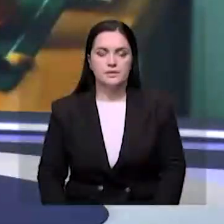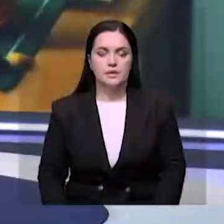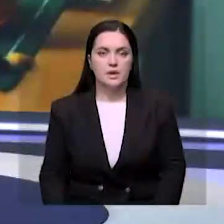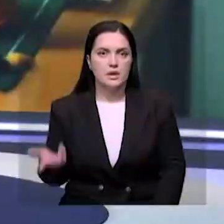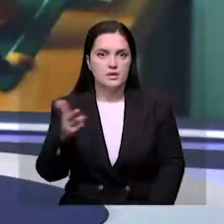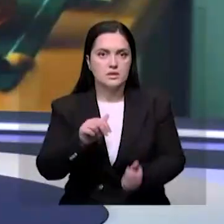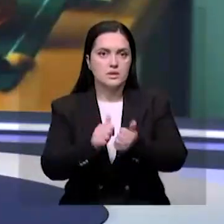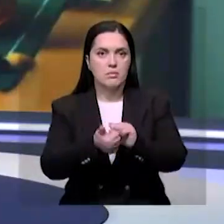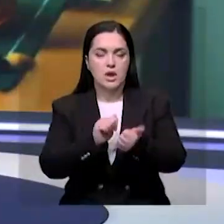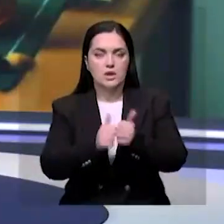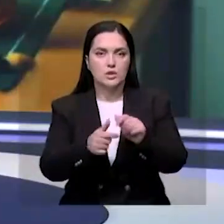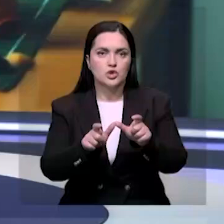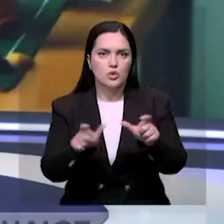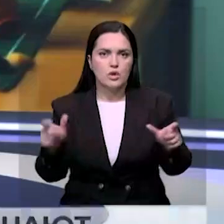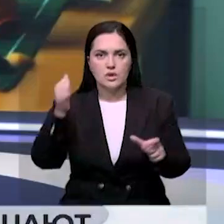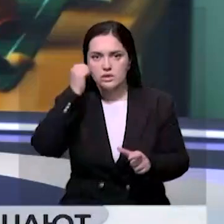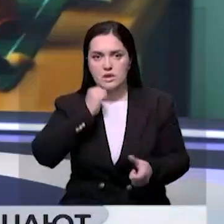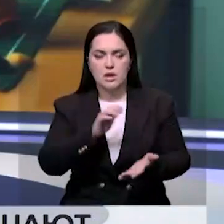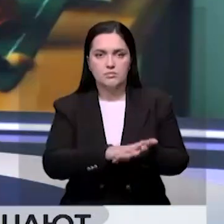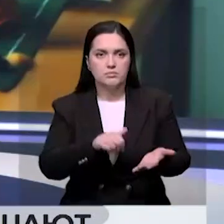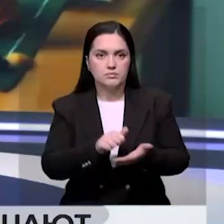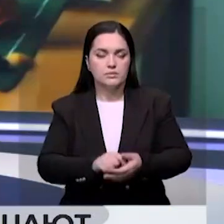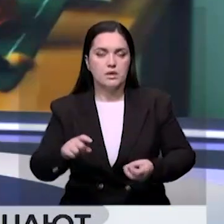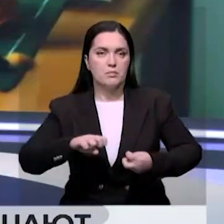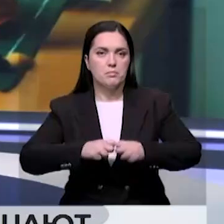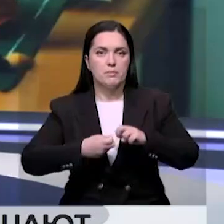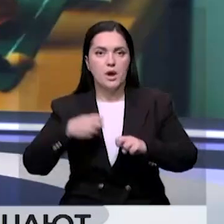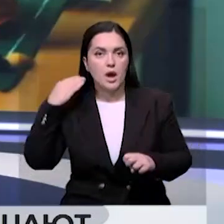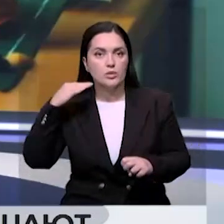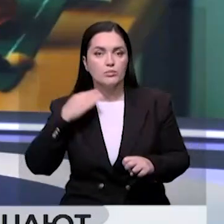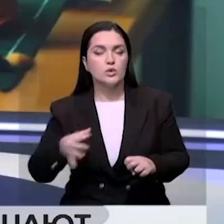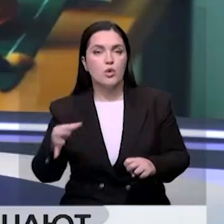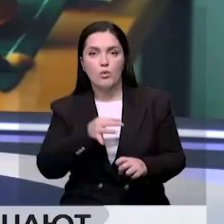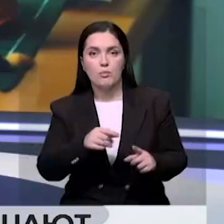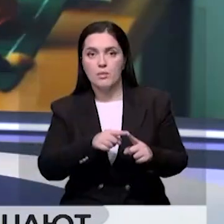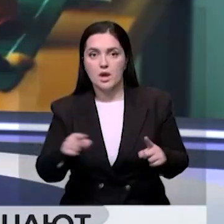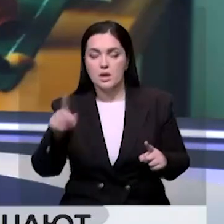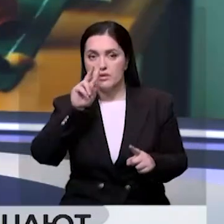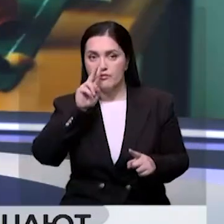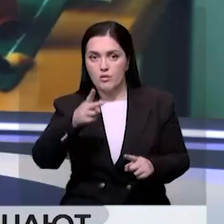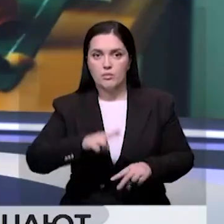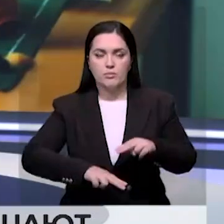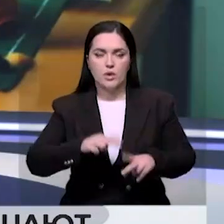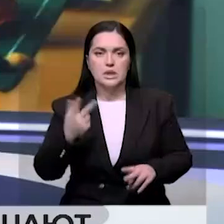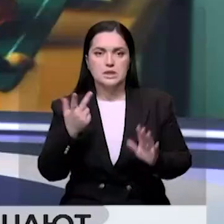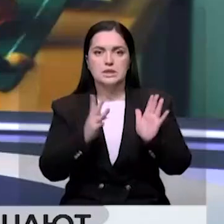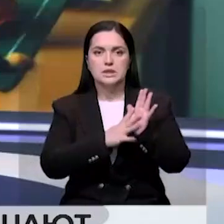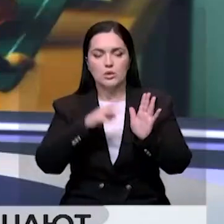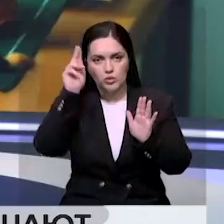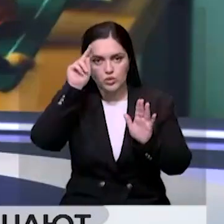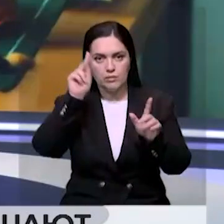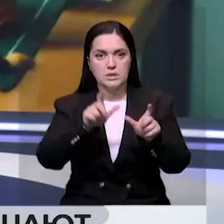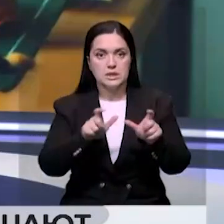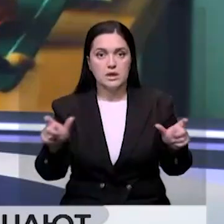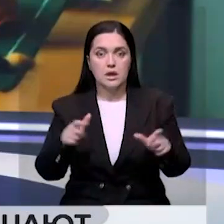Проблему трехсменных и аварийных школ решают в Актюбинской области. В течение 2 лет в регионе планируют построить 39